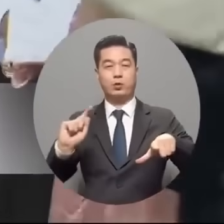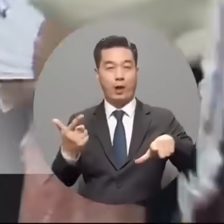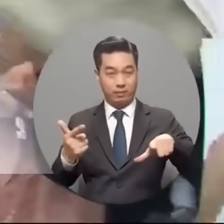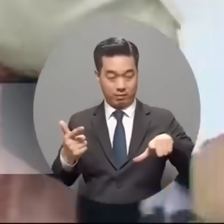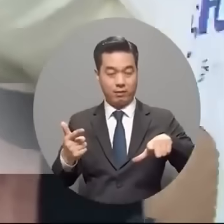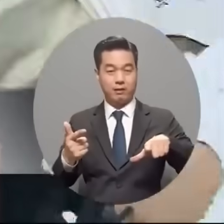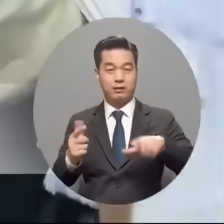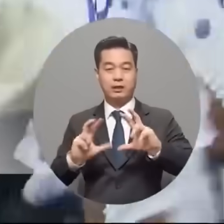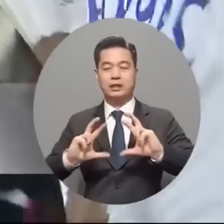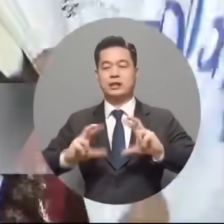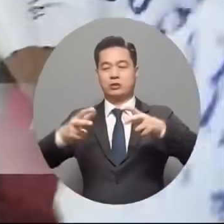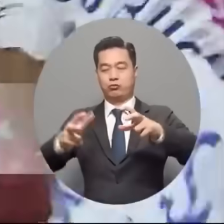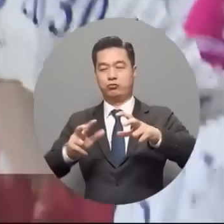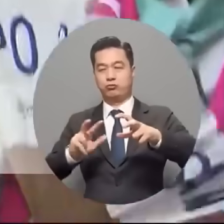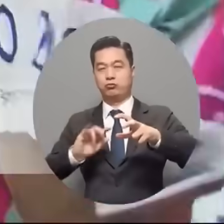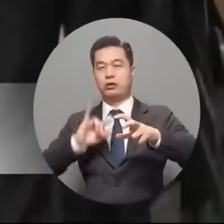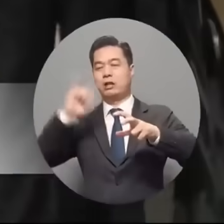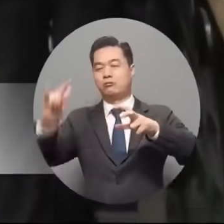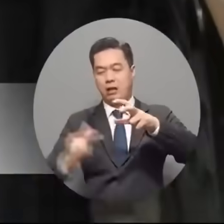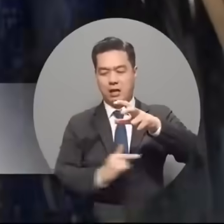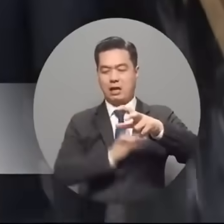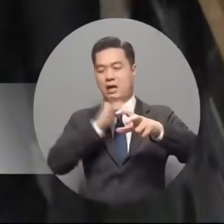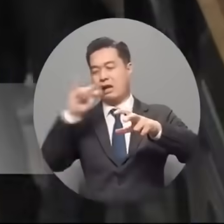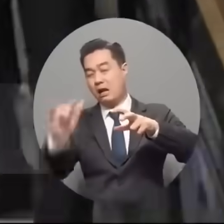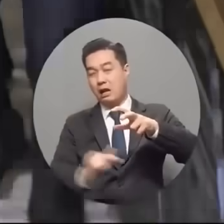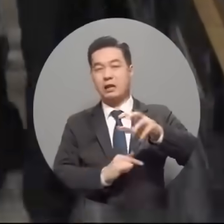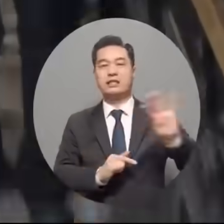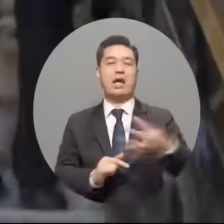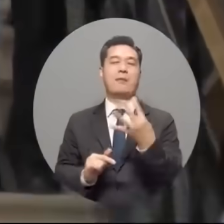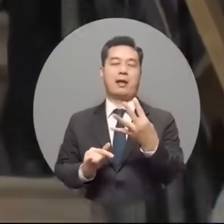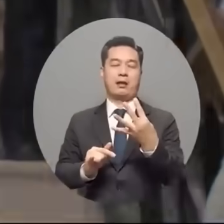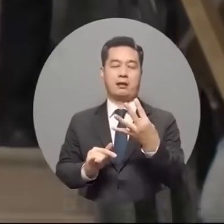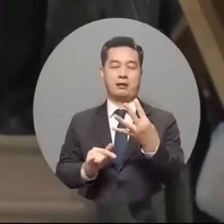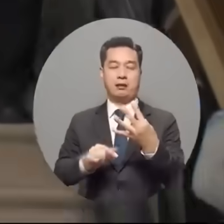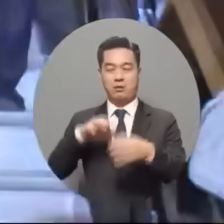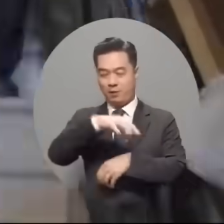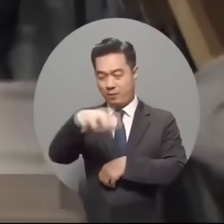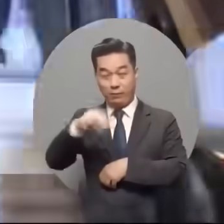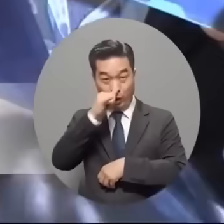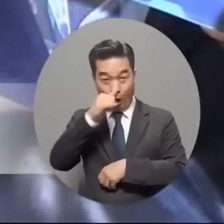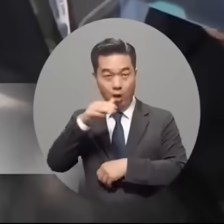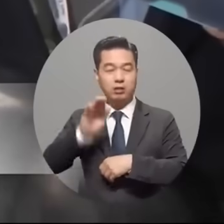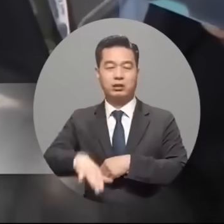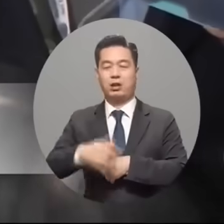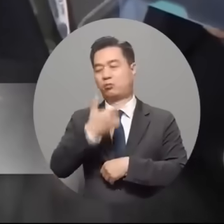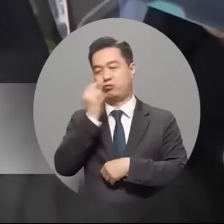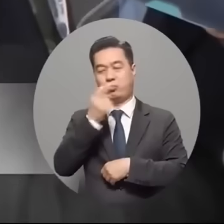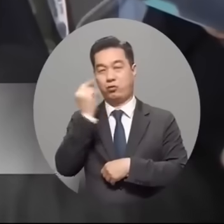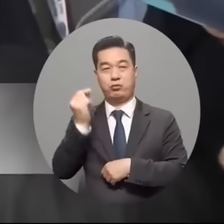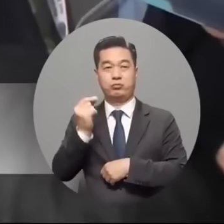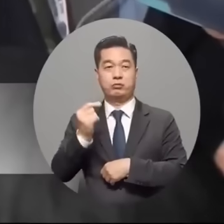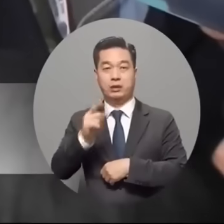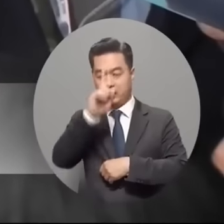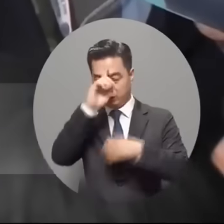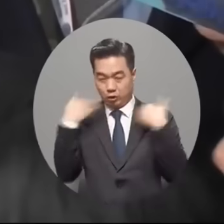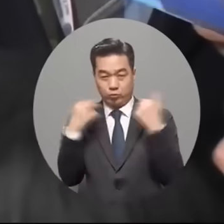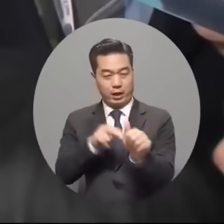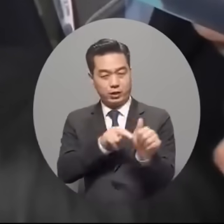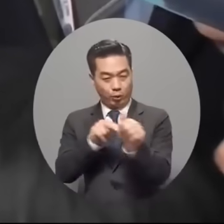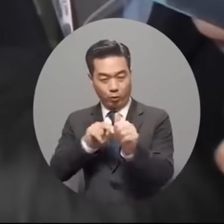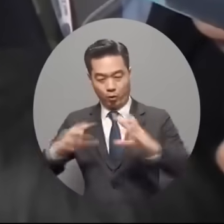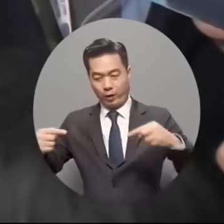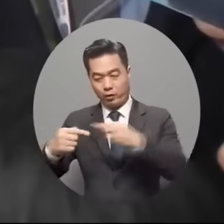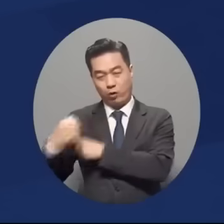지구 400바퀴 이상을 누비고 다녔지만 역부족이었습니다. 정부의 정보력과 외교력 부재도 아쉬움이